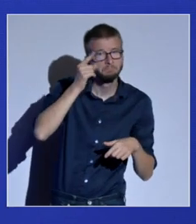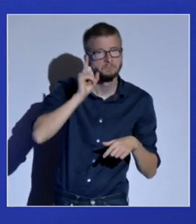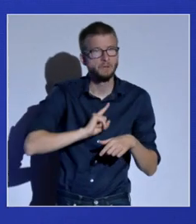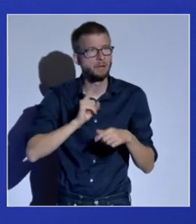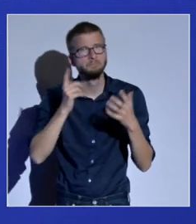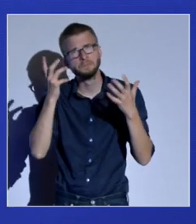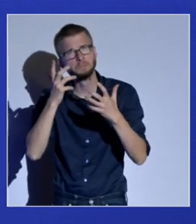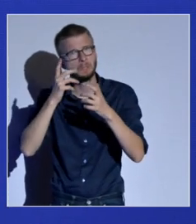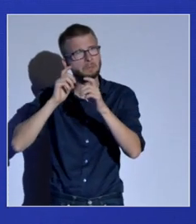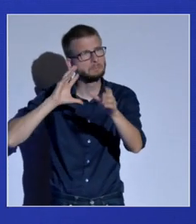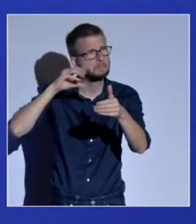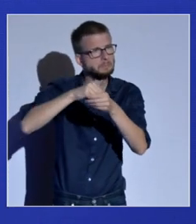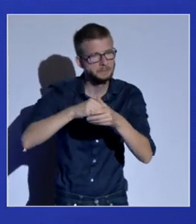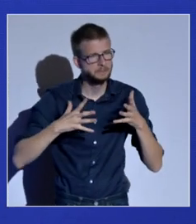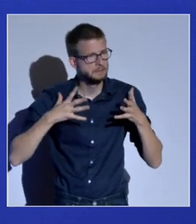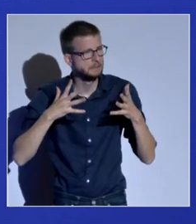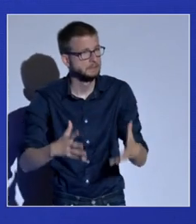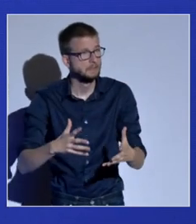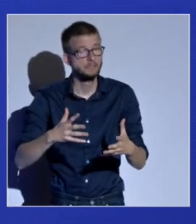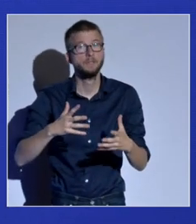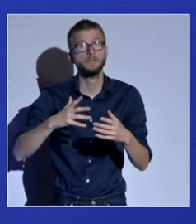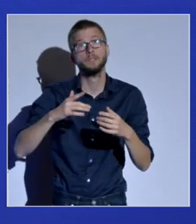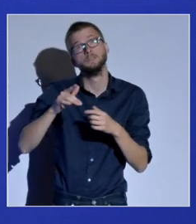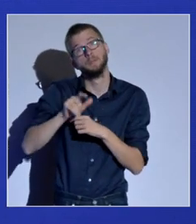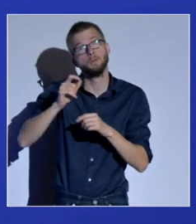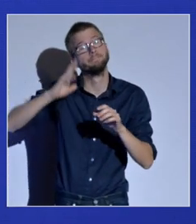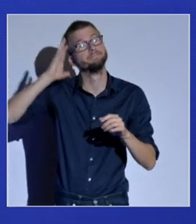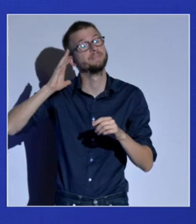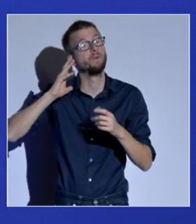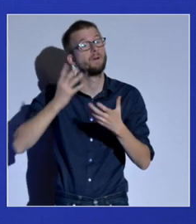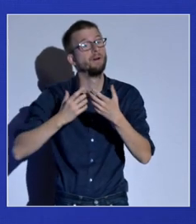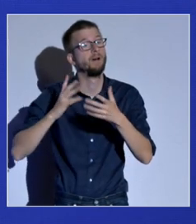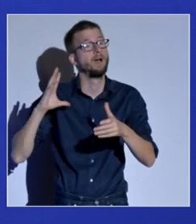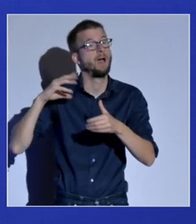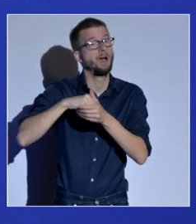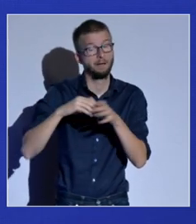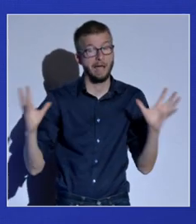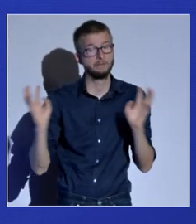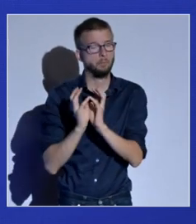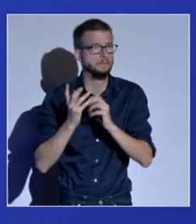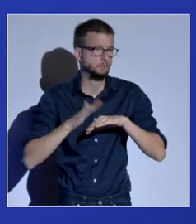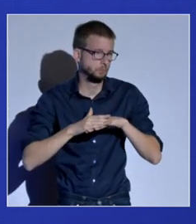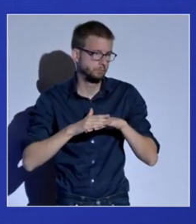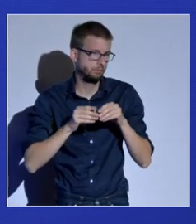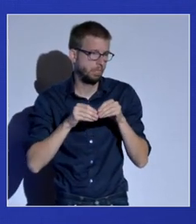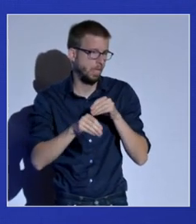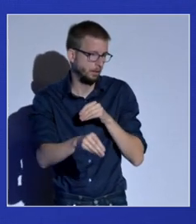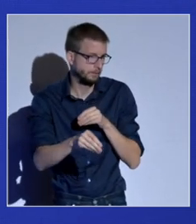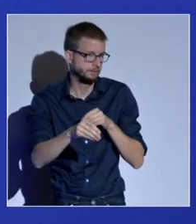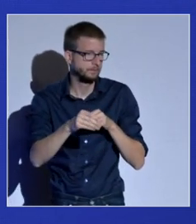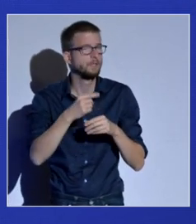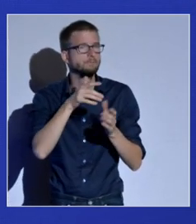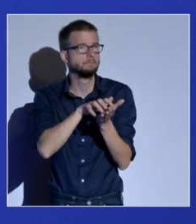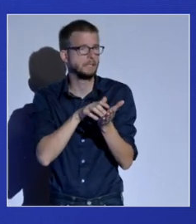réunir depuis longtemps. C'est un message personnel pour Jean-Yves Le Drian. parce que nous avons beaucoup